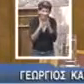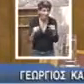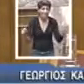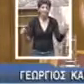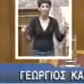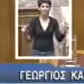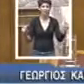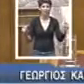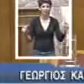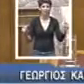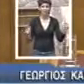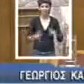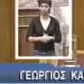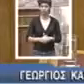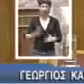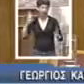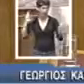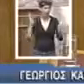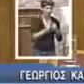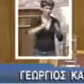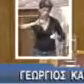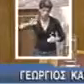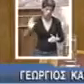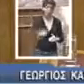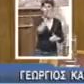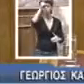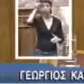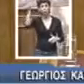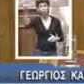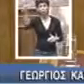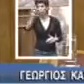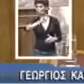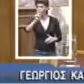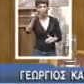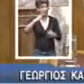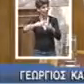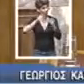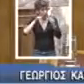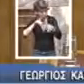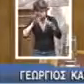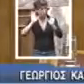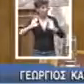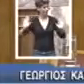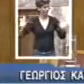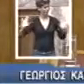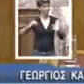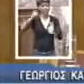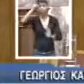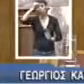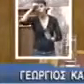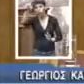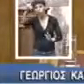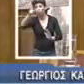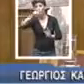Εξαφανίστηκε. Άμεσος ο διωγμός από τους Τούρκους, όχι τους Έλληνες μουσουλμάνους, τους Τούρκους όπως τον αποκαλούν τους